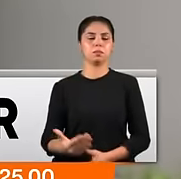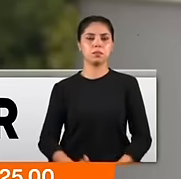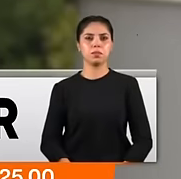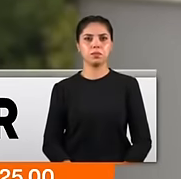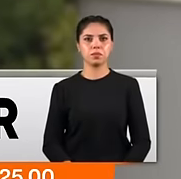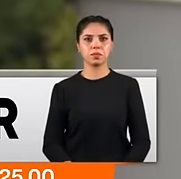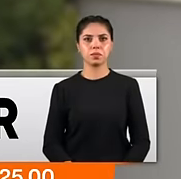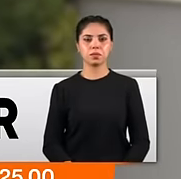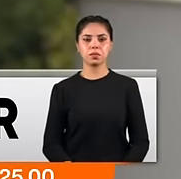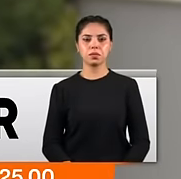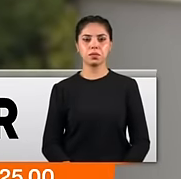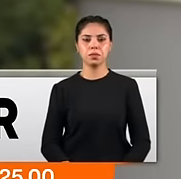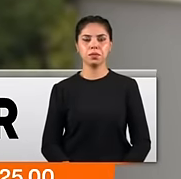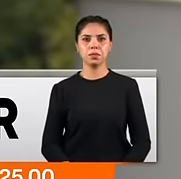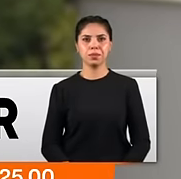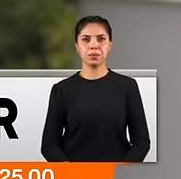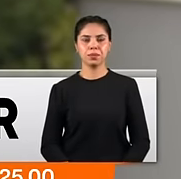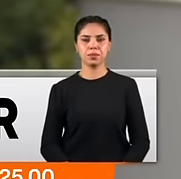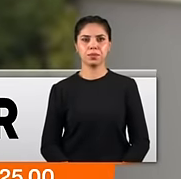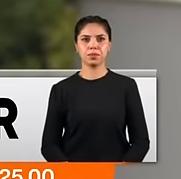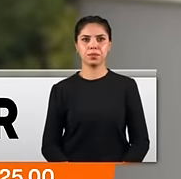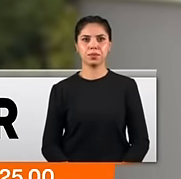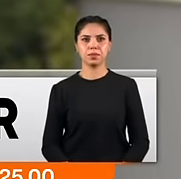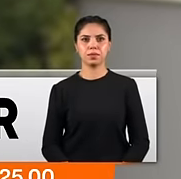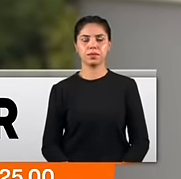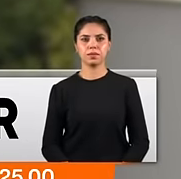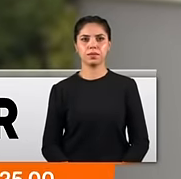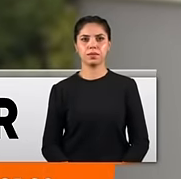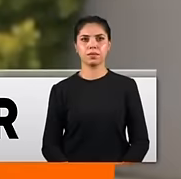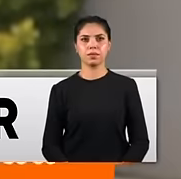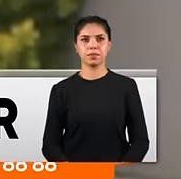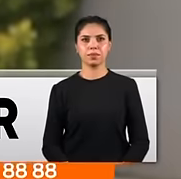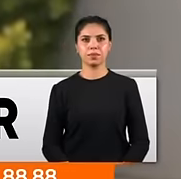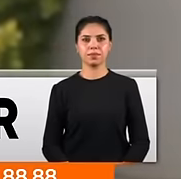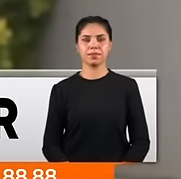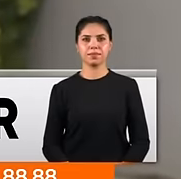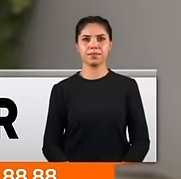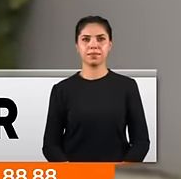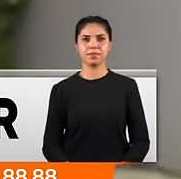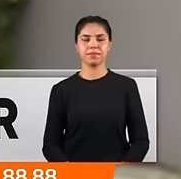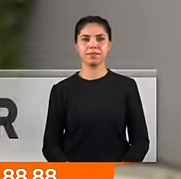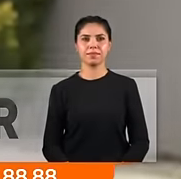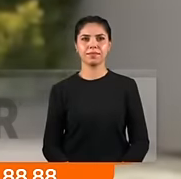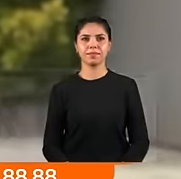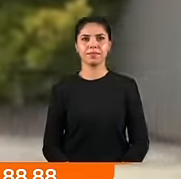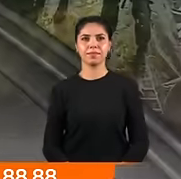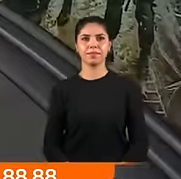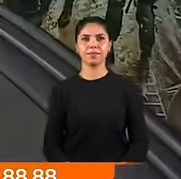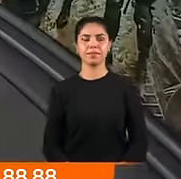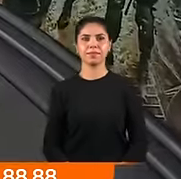da büyük şehirlerimizin adaylarını açıklamaya başlayacağız. Hayırlı günler.